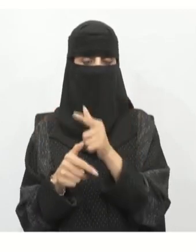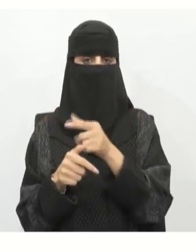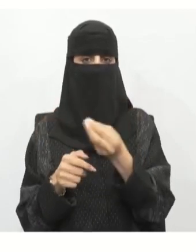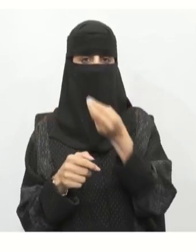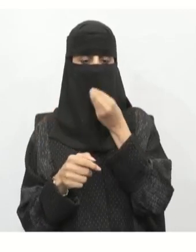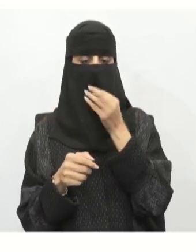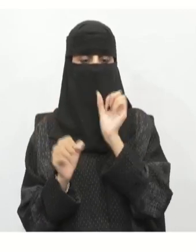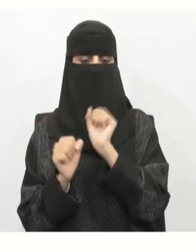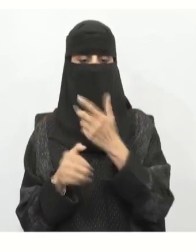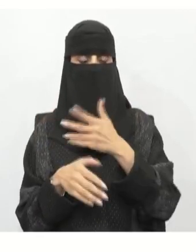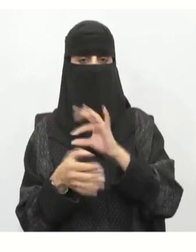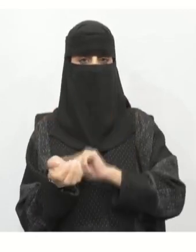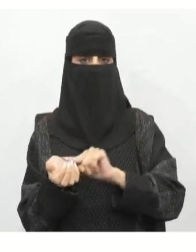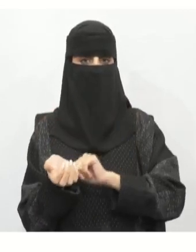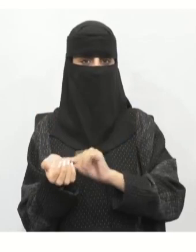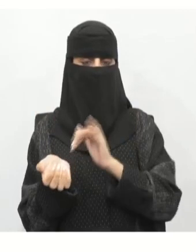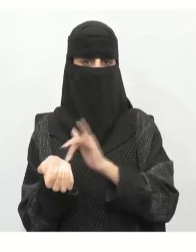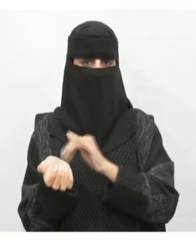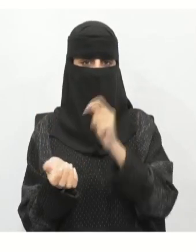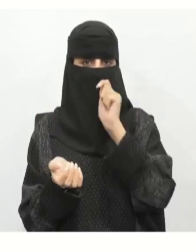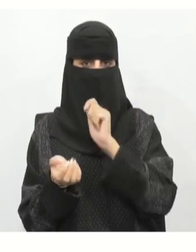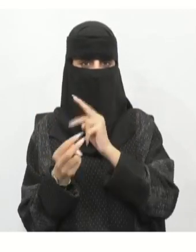الغذائيه لبناء الانسجه